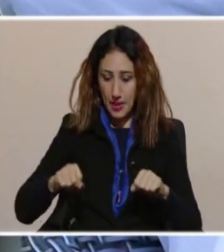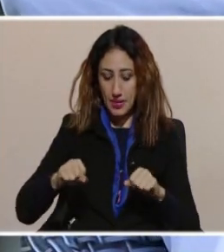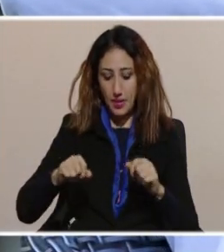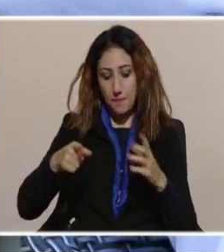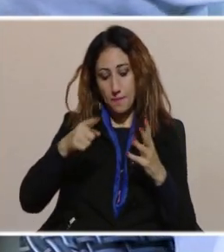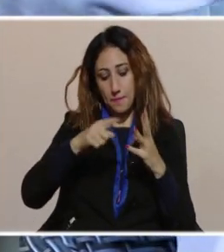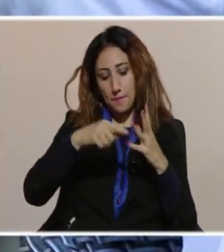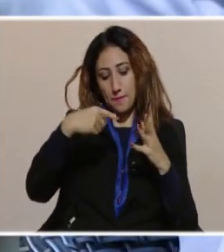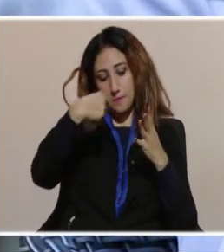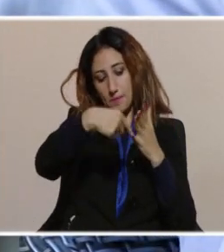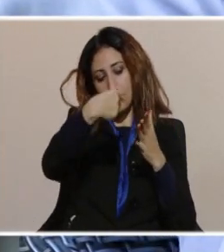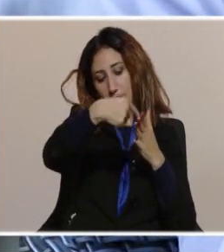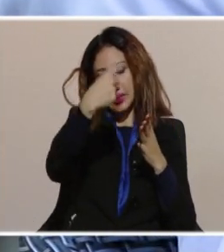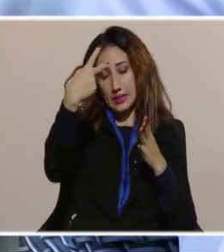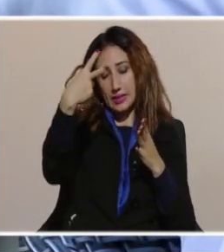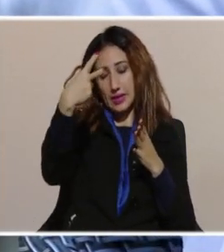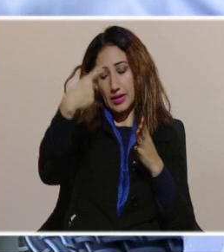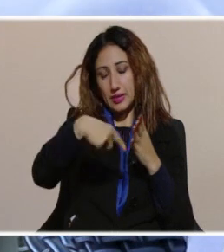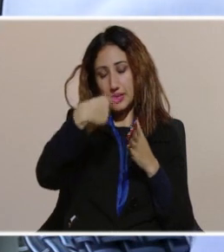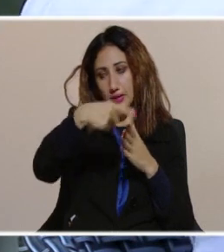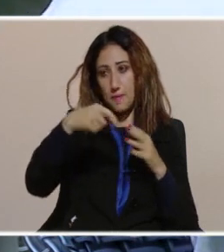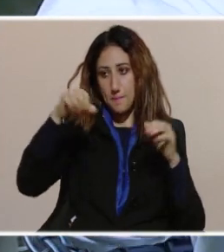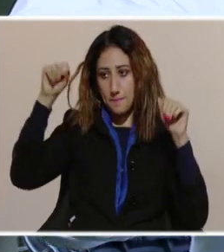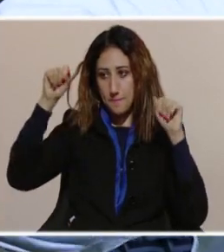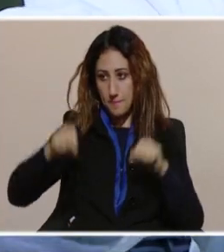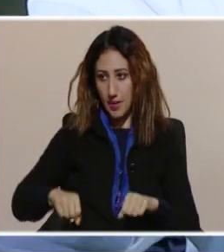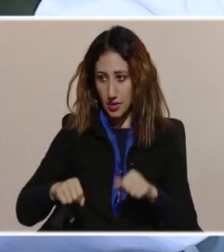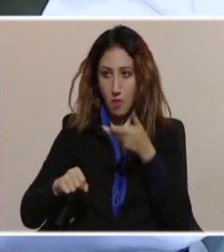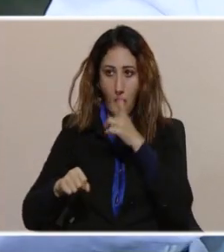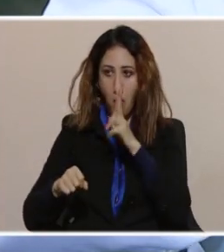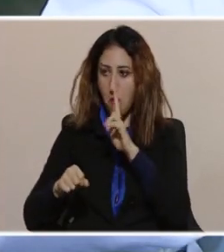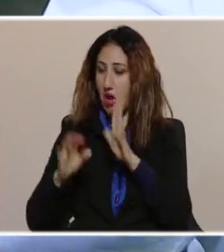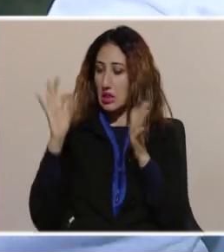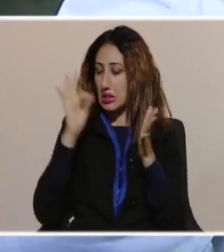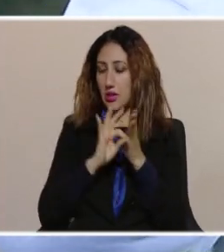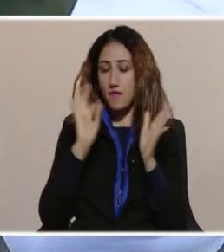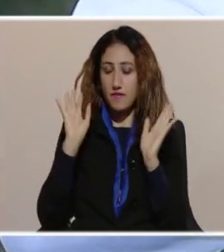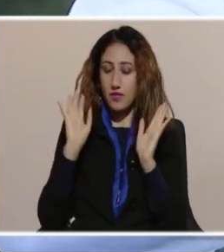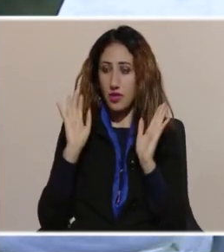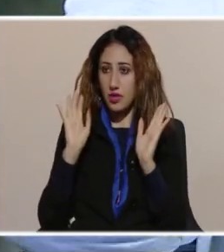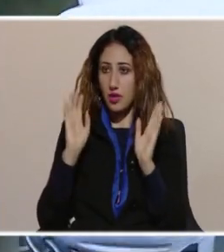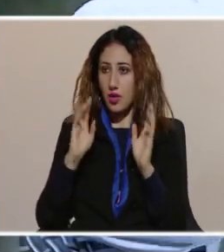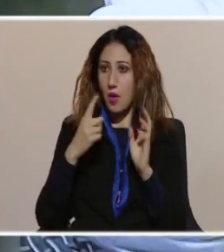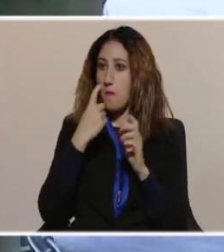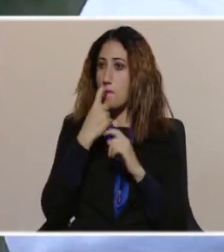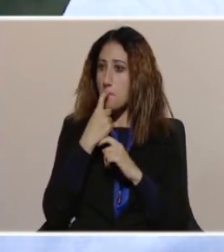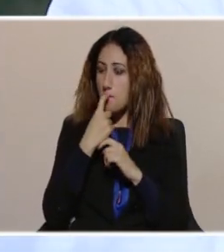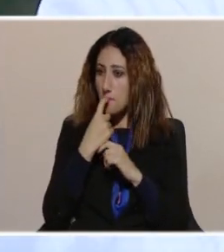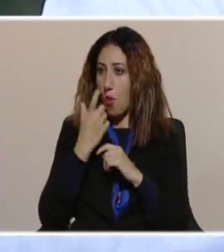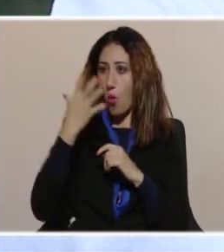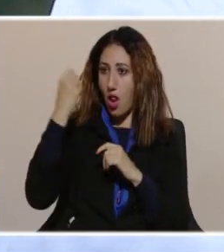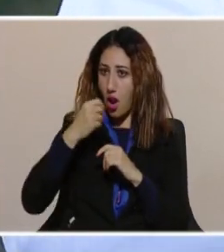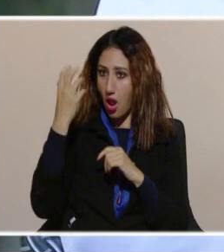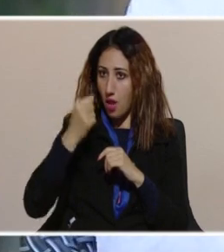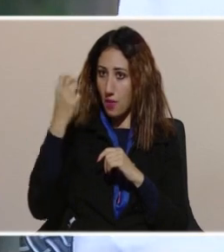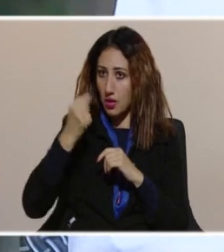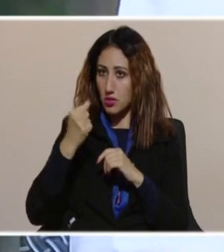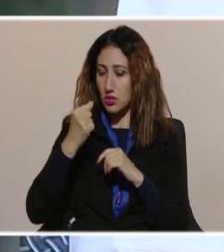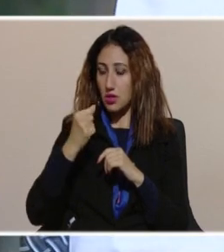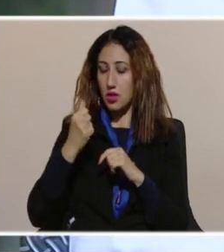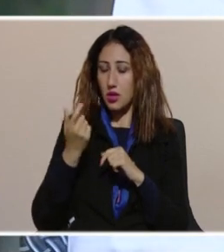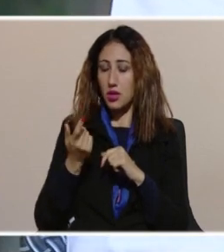الثاني، المكتب بتاعه ما يبقاش فيه بقى لا خابر ولا الكلام ده، فيه ايه بقى؟ عصاير ولبن وحاجات زي كده. فهم